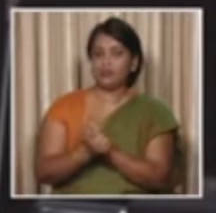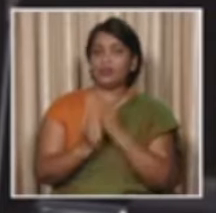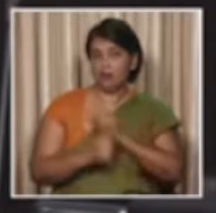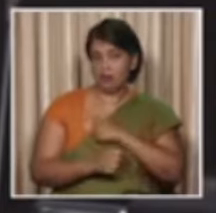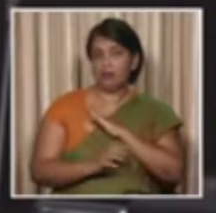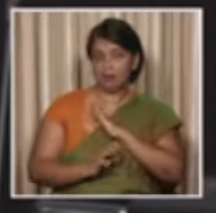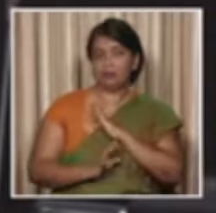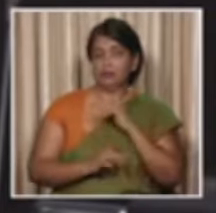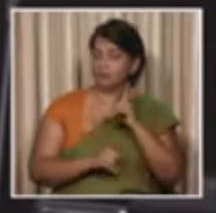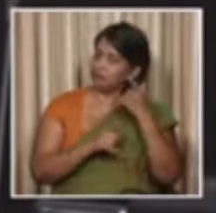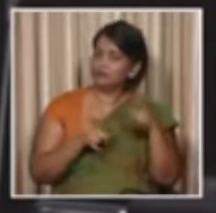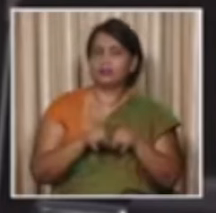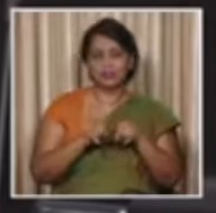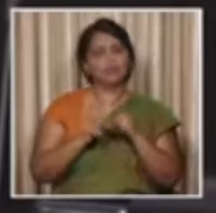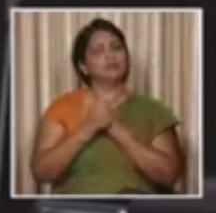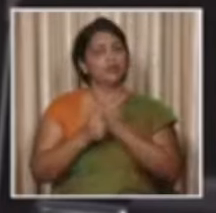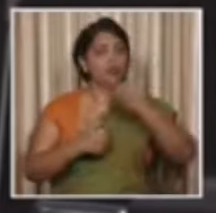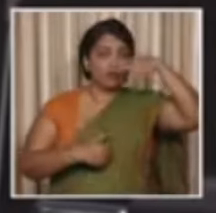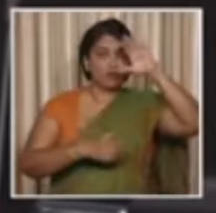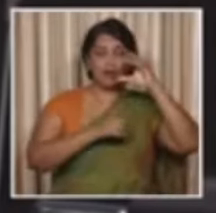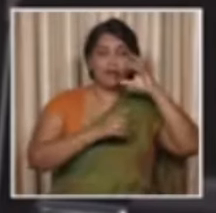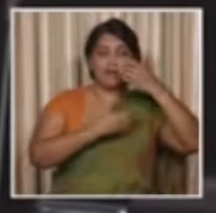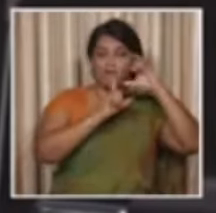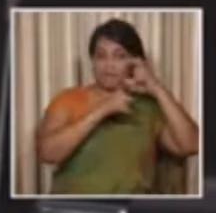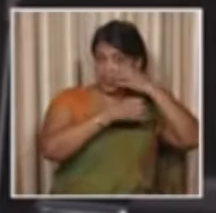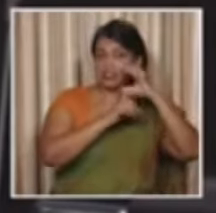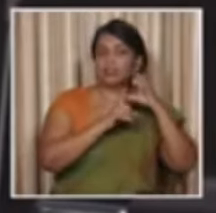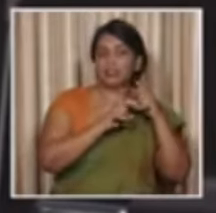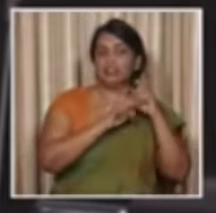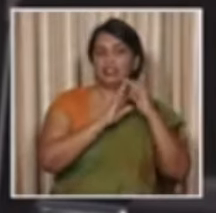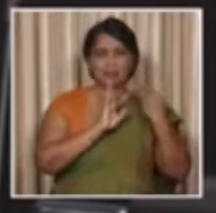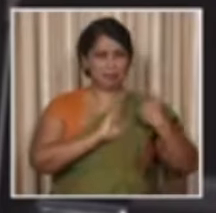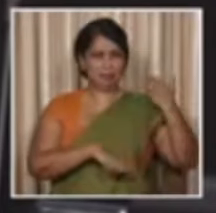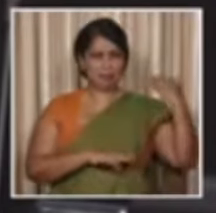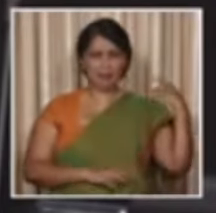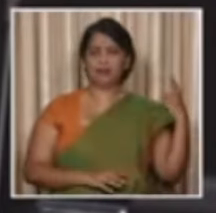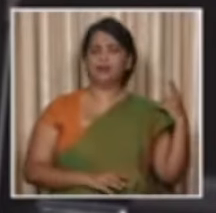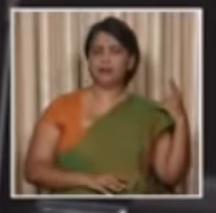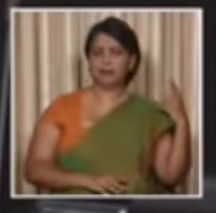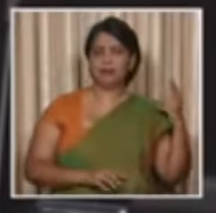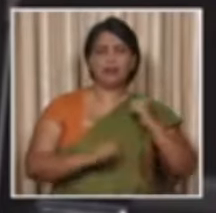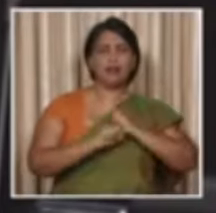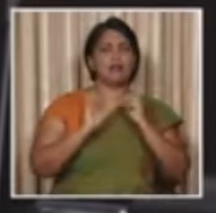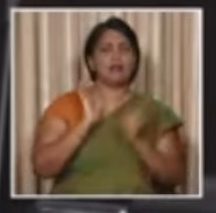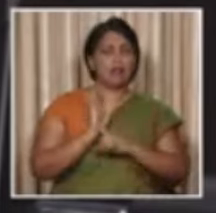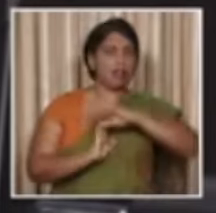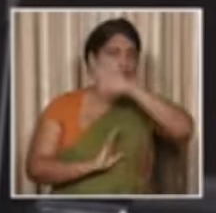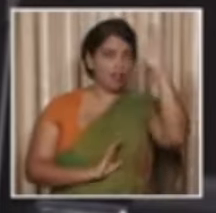බෞද්ධ භික්ෂුන් වහන්සේලා පවා අත්අඩංගුවට අරන් තියෙනවා පුරාවිද්‍යා දෙපාර්තමේන්තුවෙන්. මේ පෞගිය දවස්වල අර ගාලු